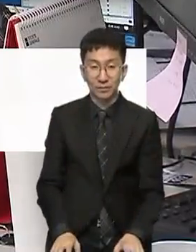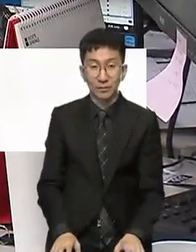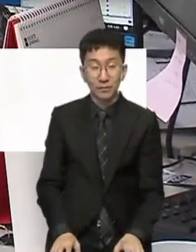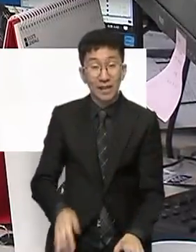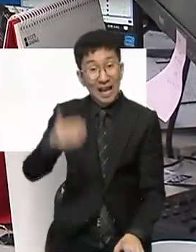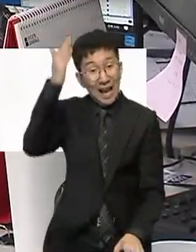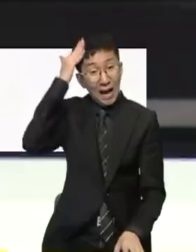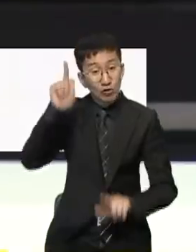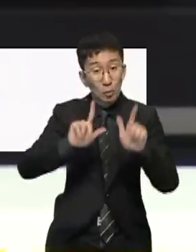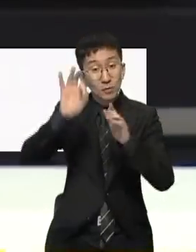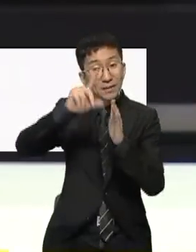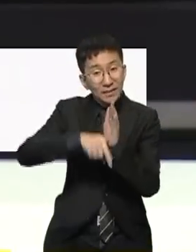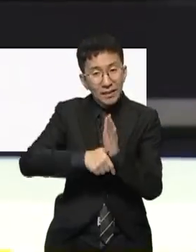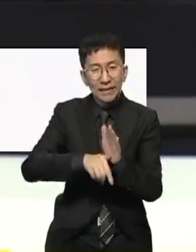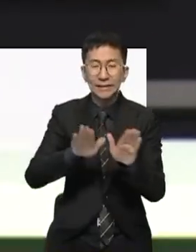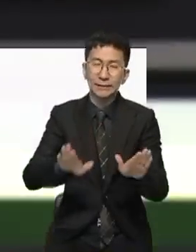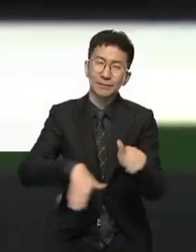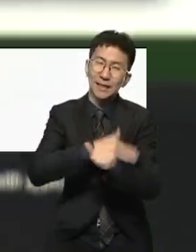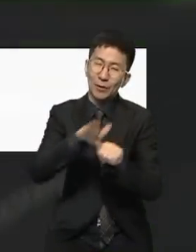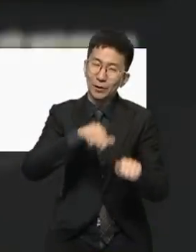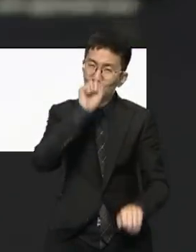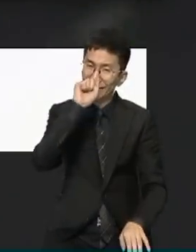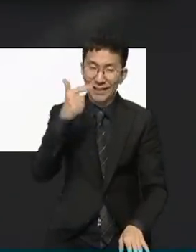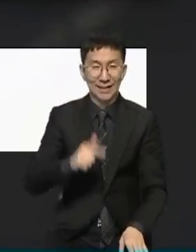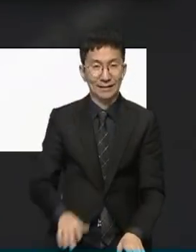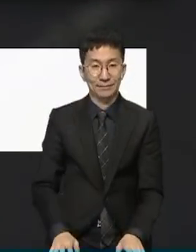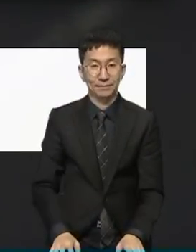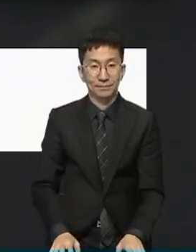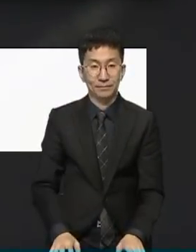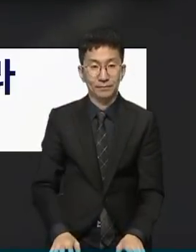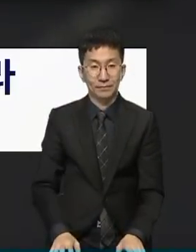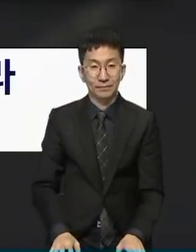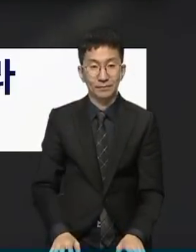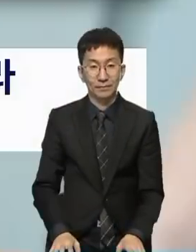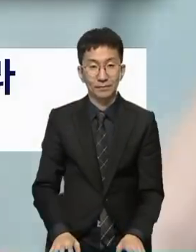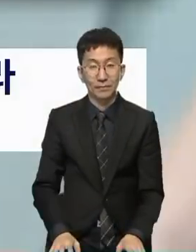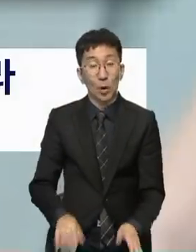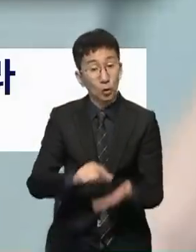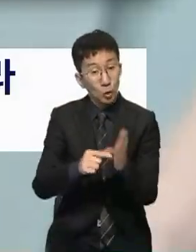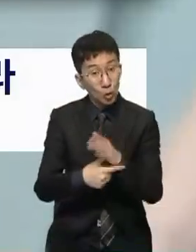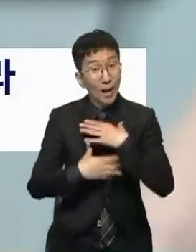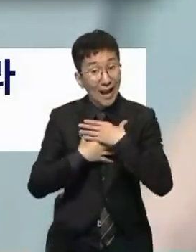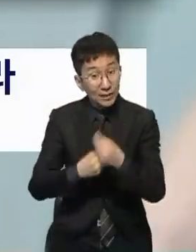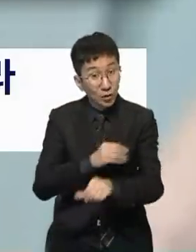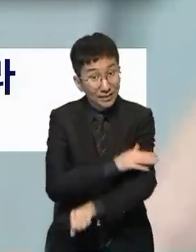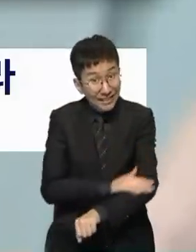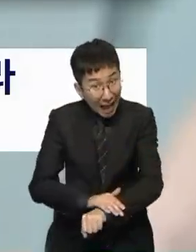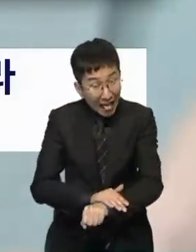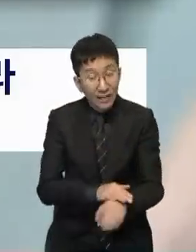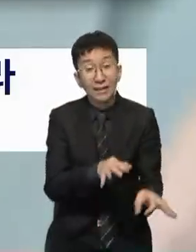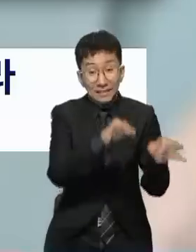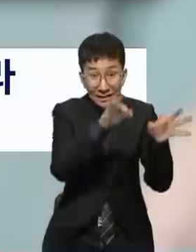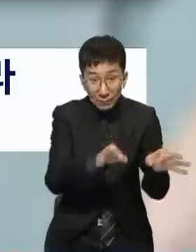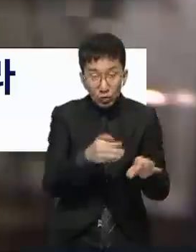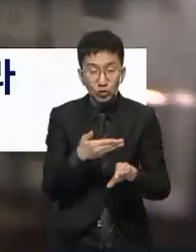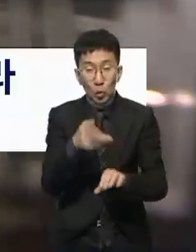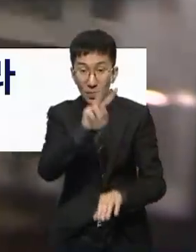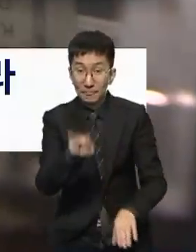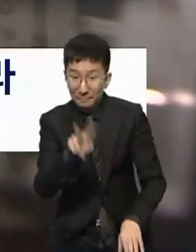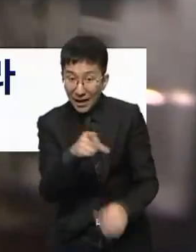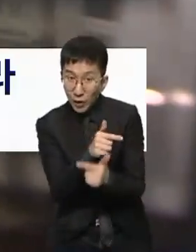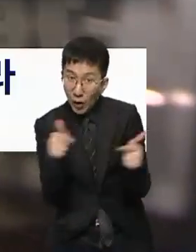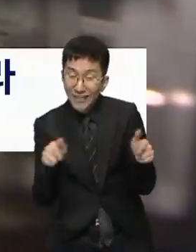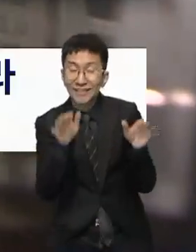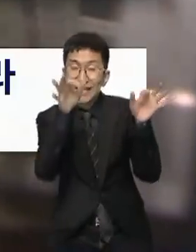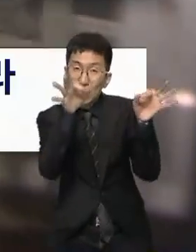전반적인 상황은 여전히 하락되어 있는 것으로 보입니다. 우리 통화 가치가 안정화되면 금융시장과 외환시장의 안정뿐만 아니라